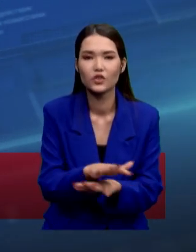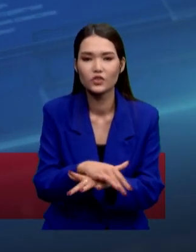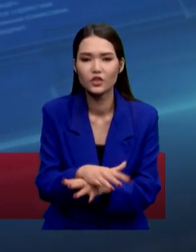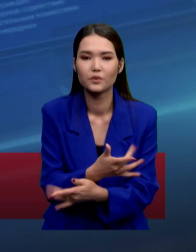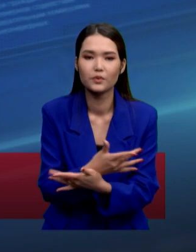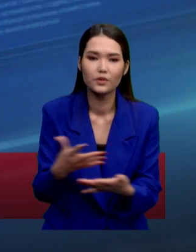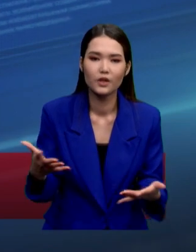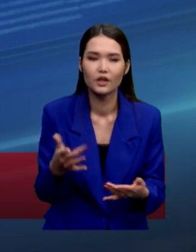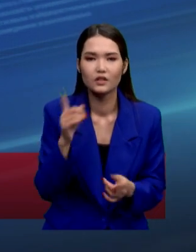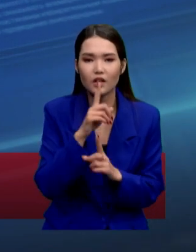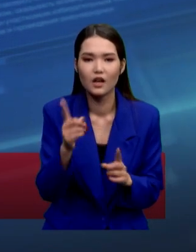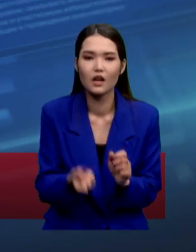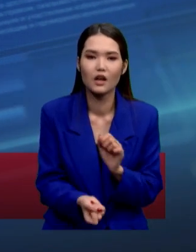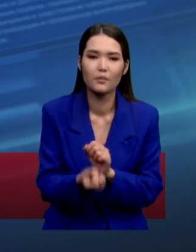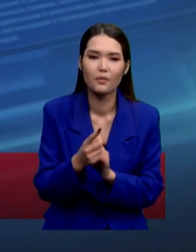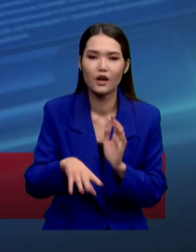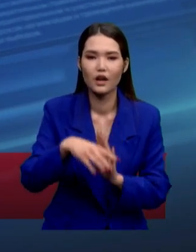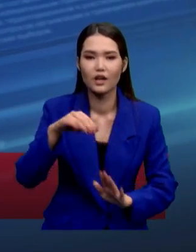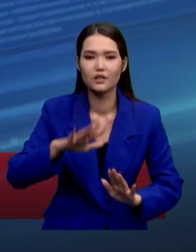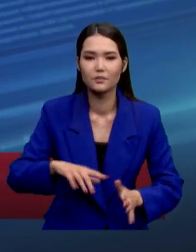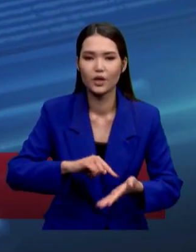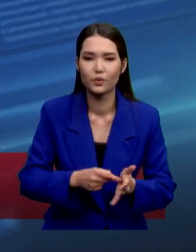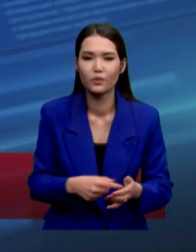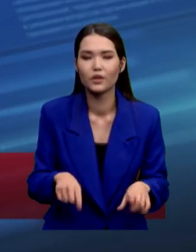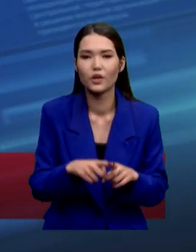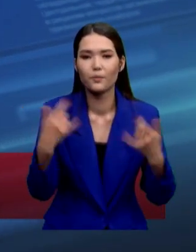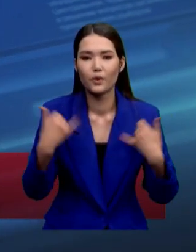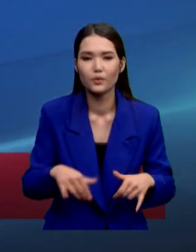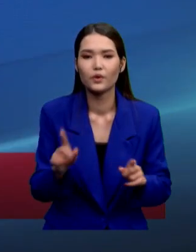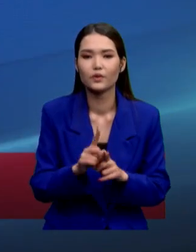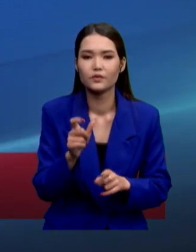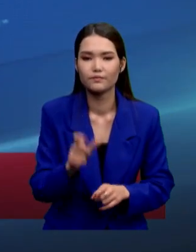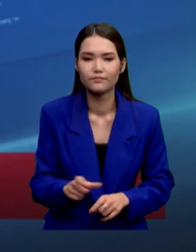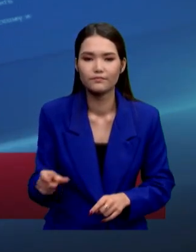из американских комиксов, появились на избирательном участке и крайне удивили астанчан.